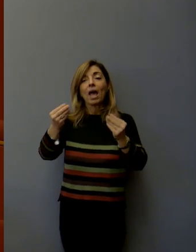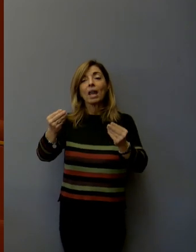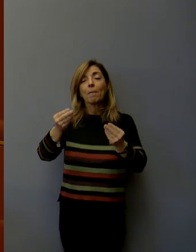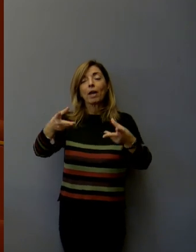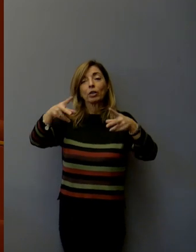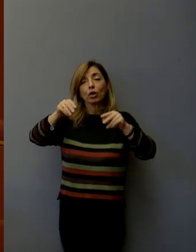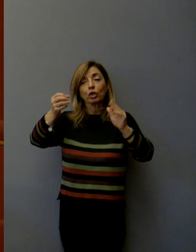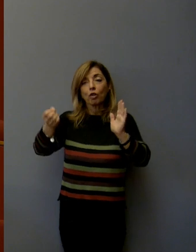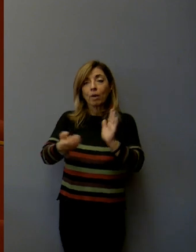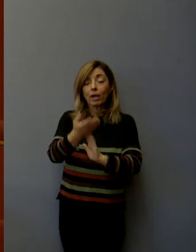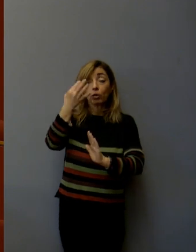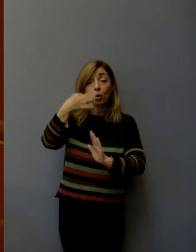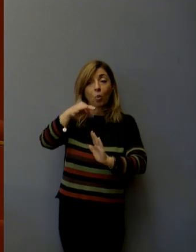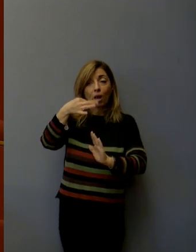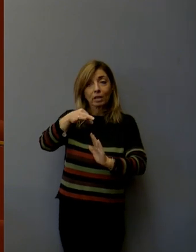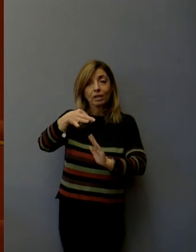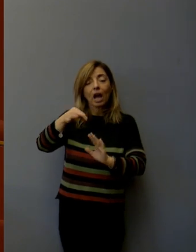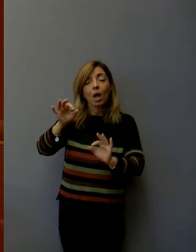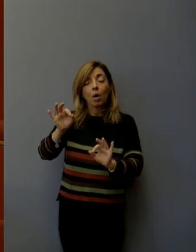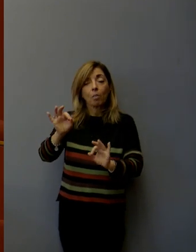di opportunità urbana